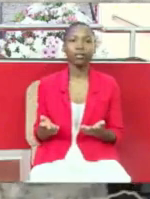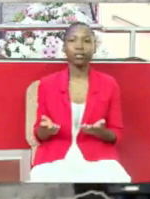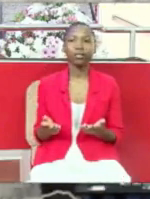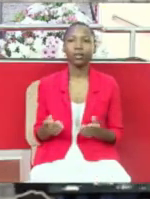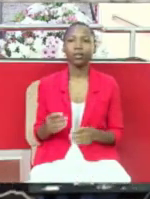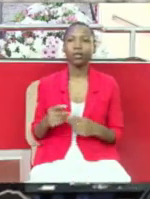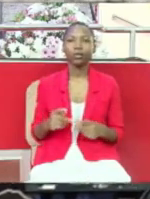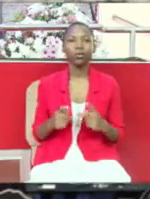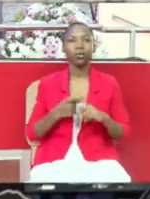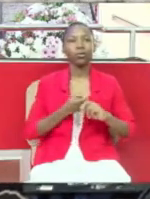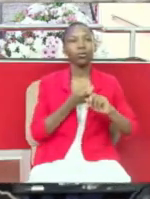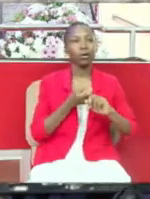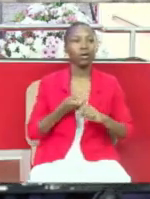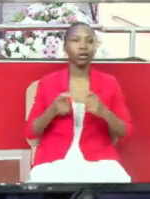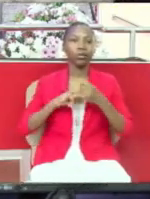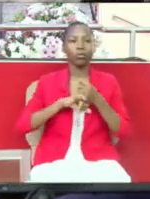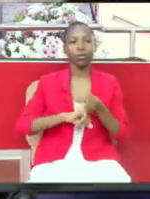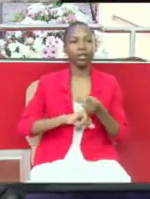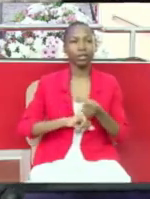Ulioa wakati wa mvua.